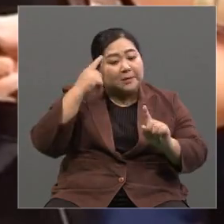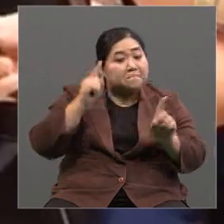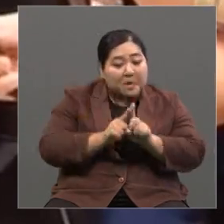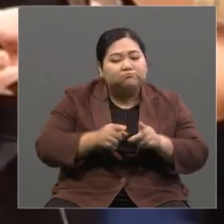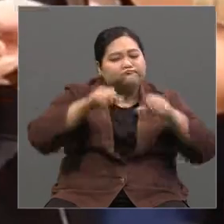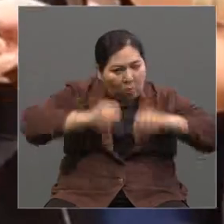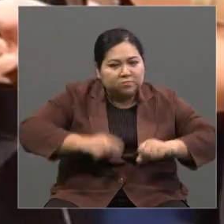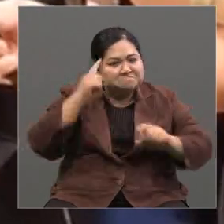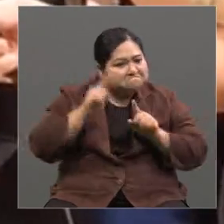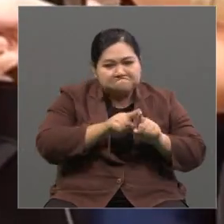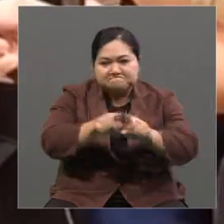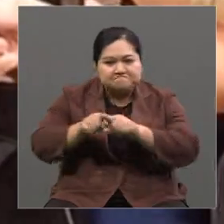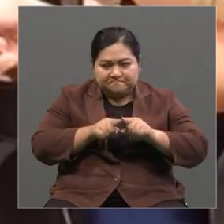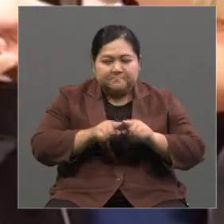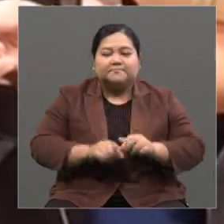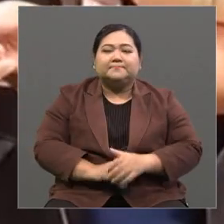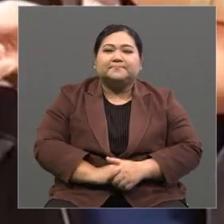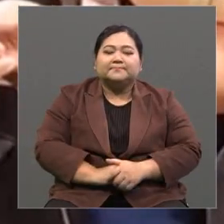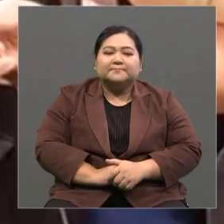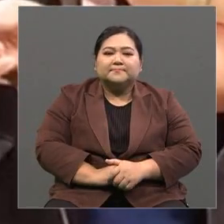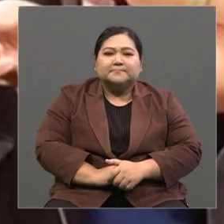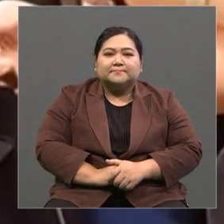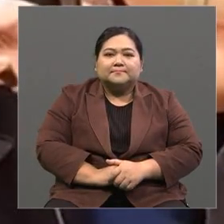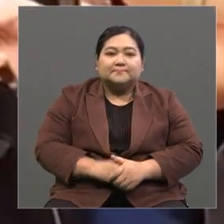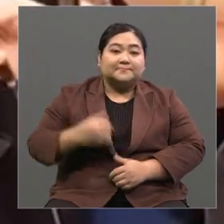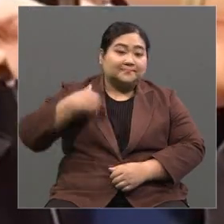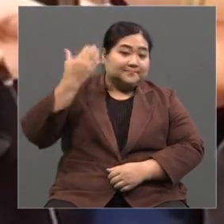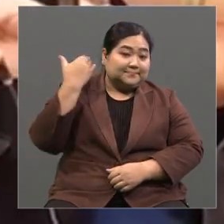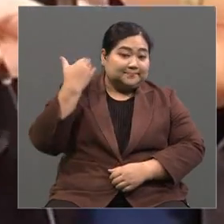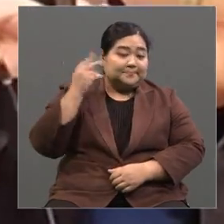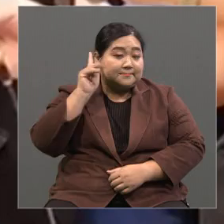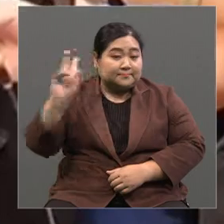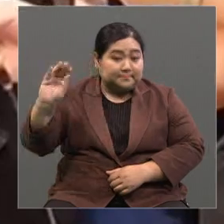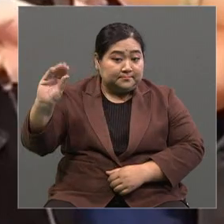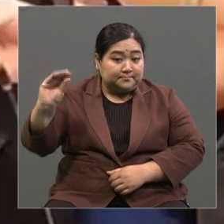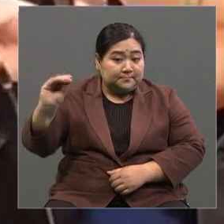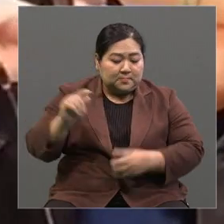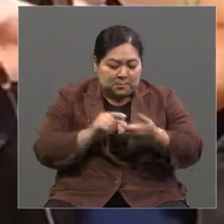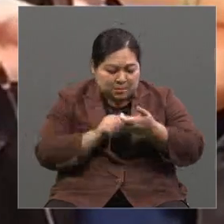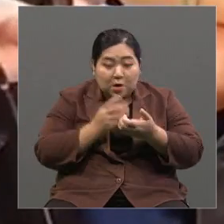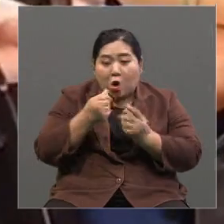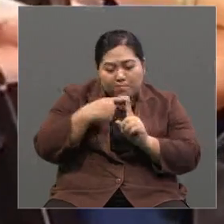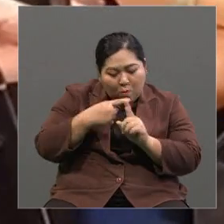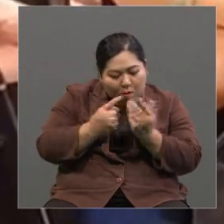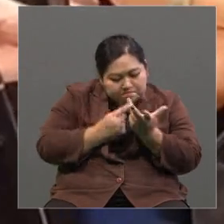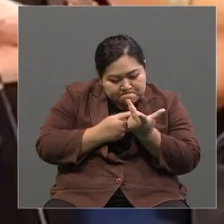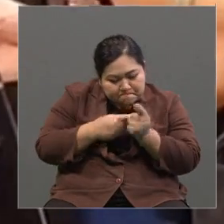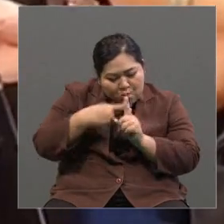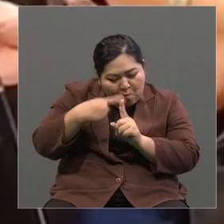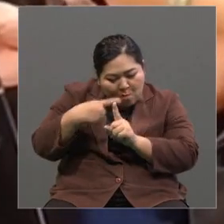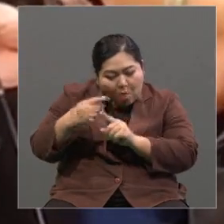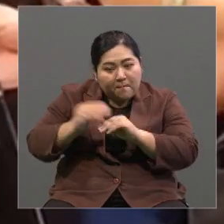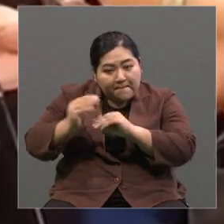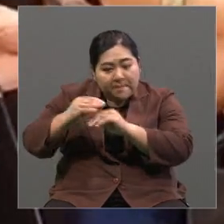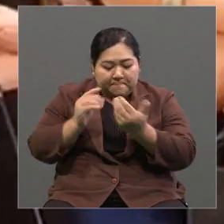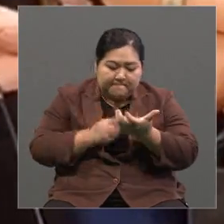ทั้งพรรคนี่แหละค่ะเมื่อสักครู่นี้ตอนที่พี่ป๋องอ่านข่าวนะช ล ีก็พยายามบวกตัวเลขดูคือถ้